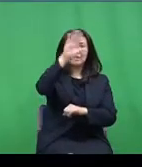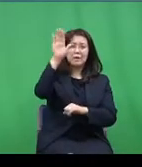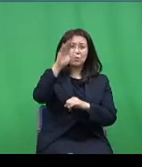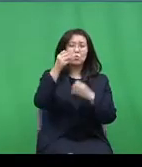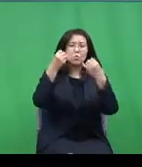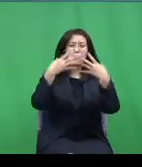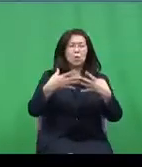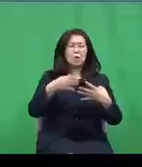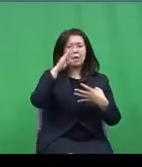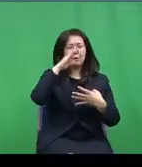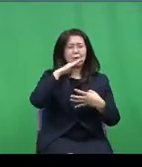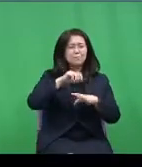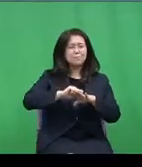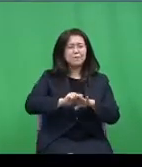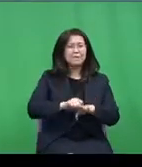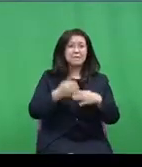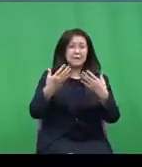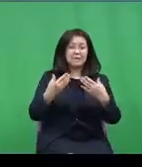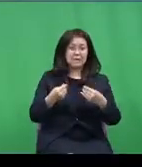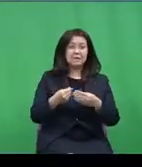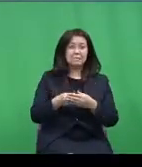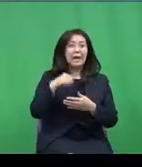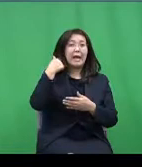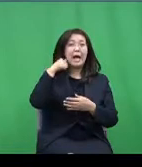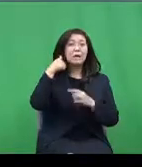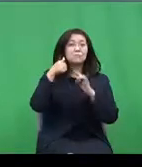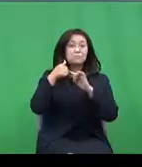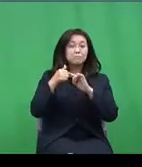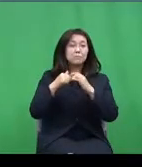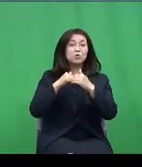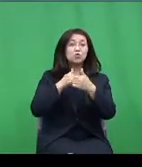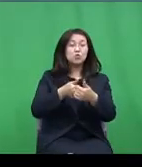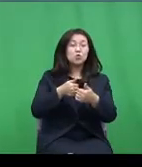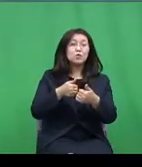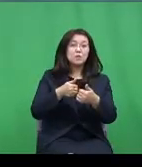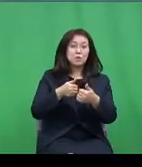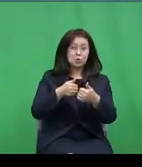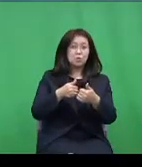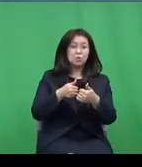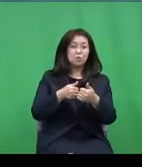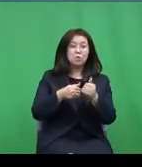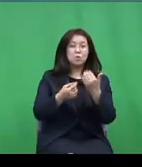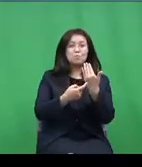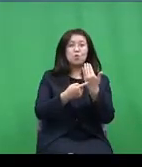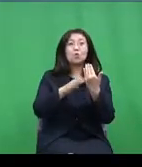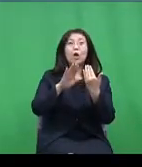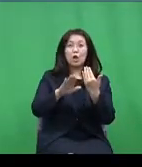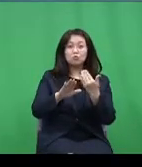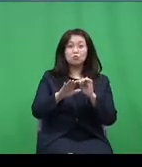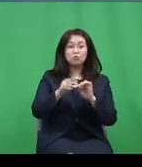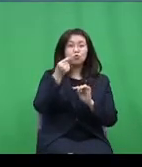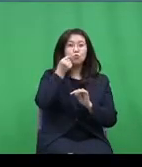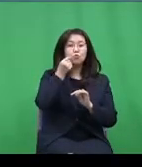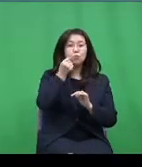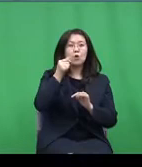暑くございましたから、暑さに強いということが売りの一つの夫婦婦でもですね、まあ、大変栽